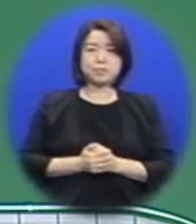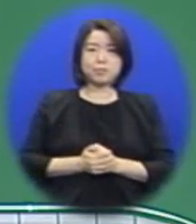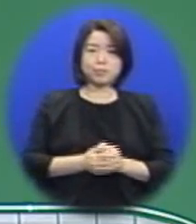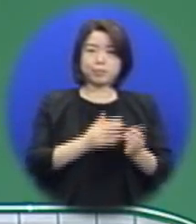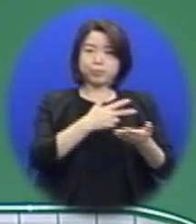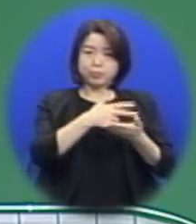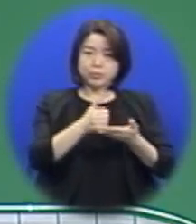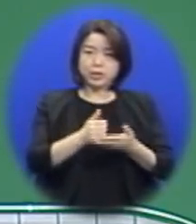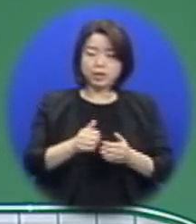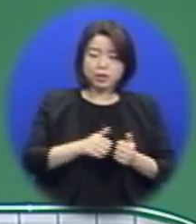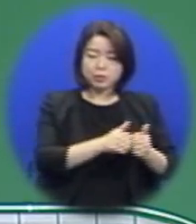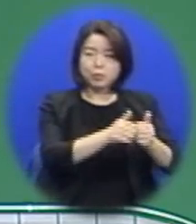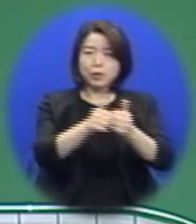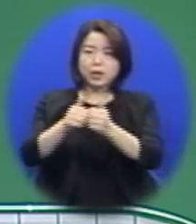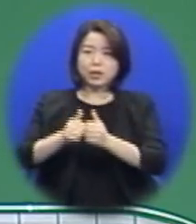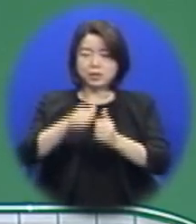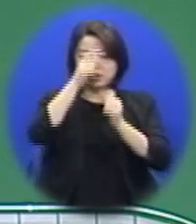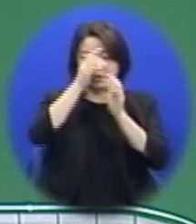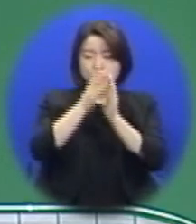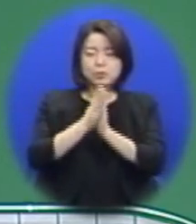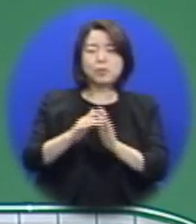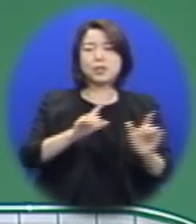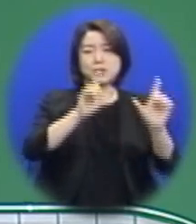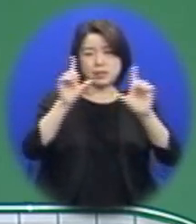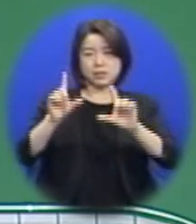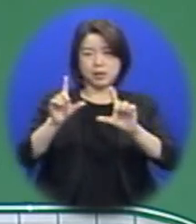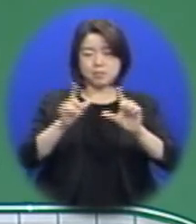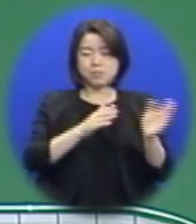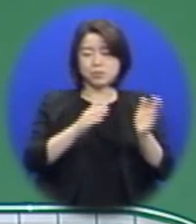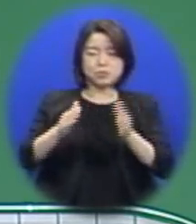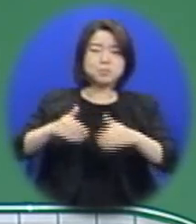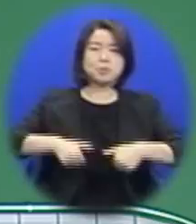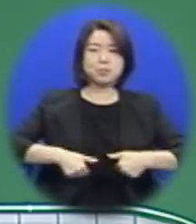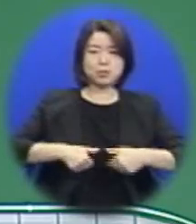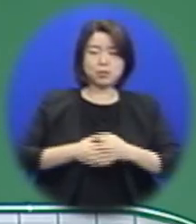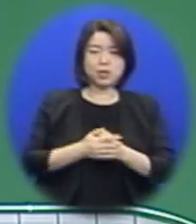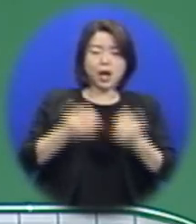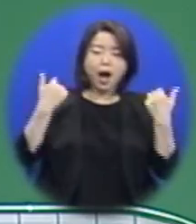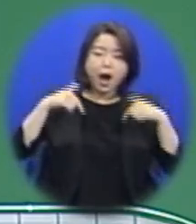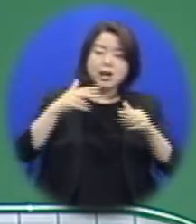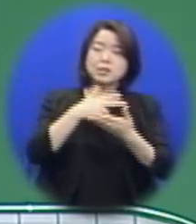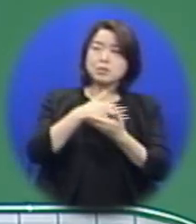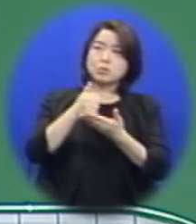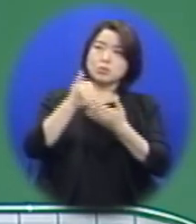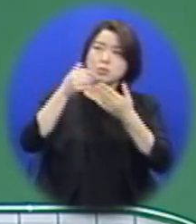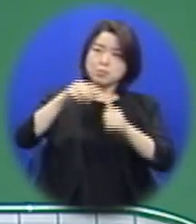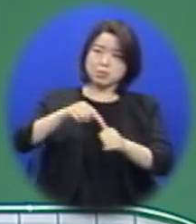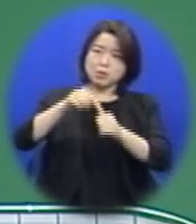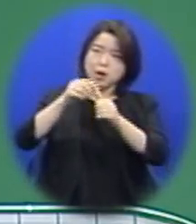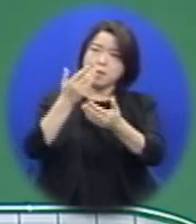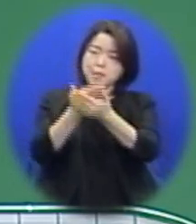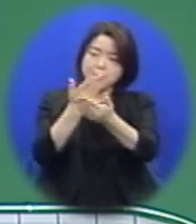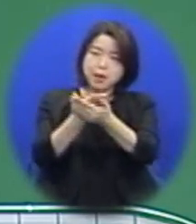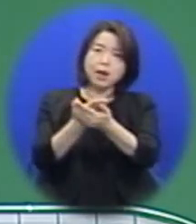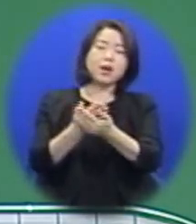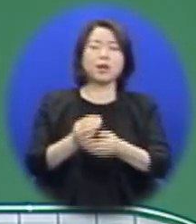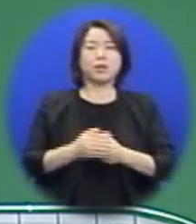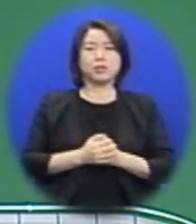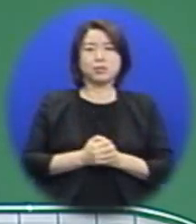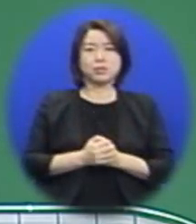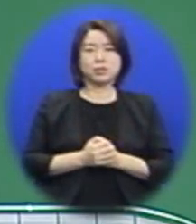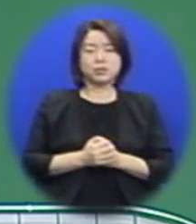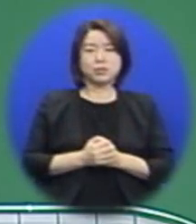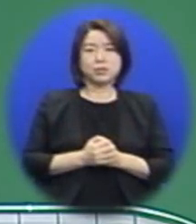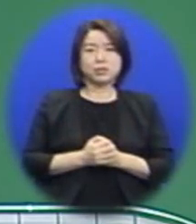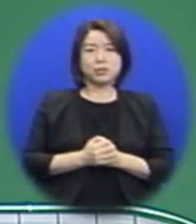주님과 동행하는 기도의 삶입니다. 늘 주님을 구하는 것입니다. 이스라엘에 유학